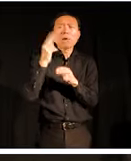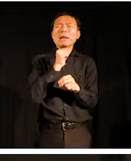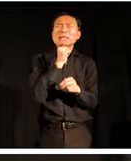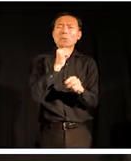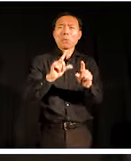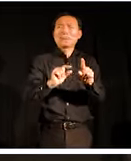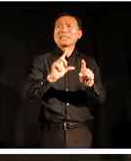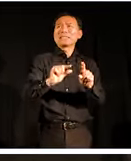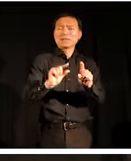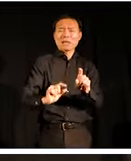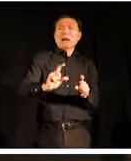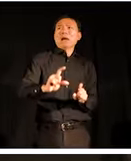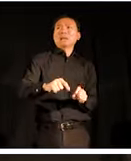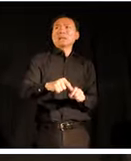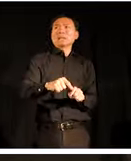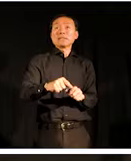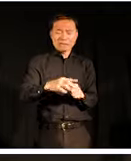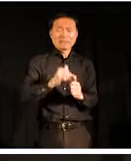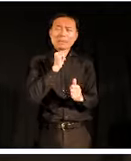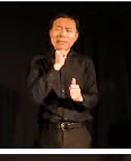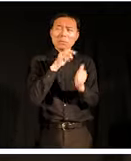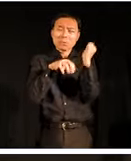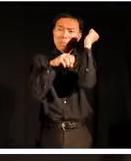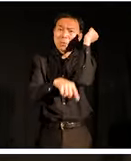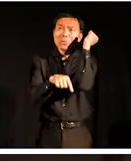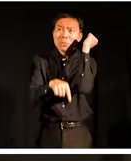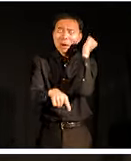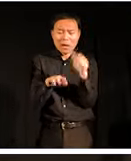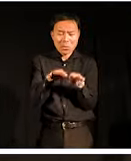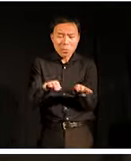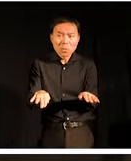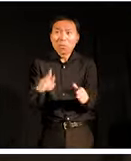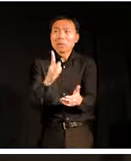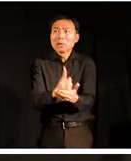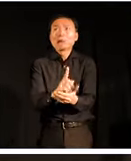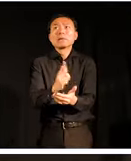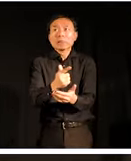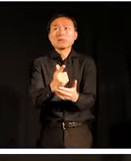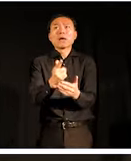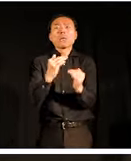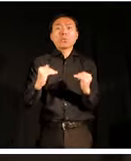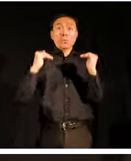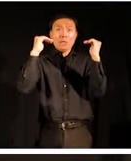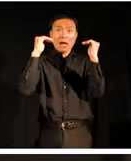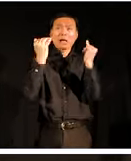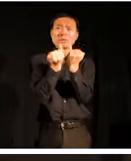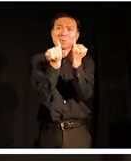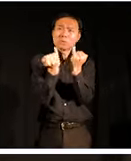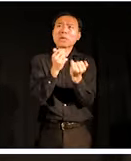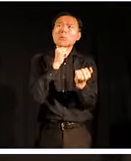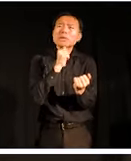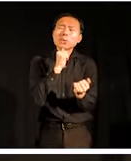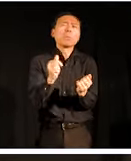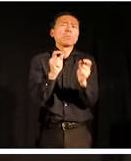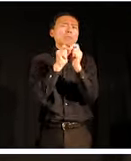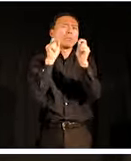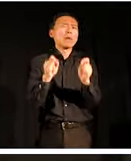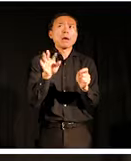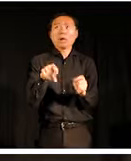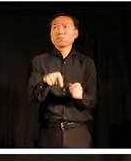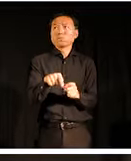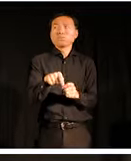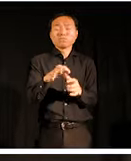に言われていてまその貧困のベースにはまもちろん子供だけではなくて大人あのま女性の貧困ですか大人の貧困があるのでこういったあの